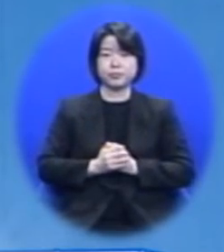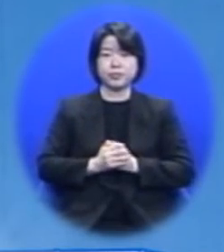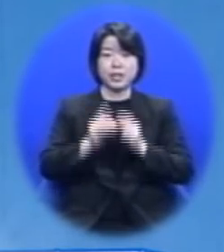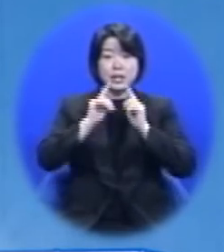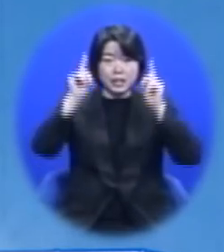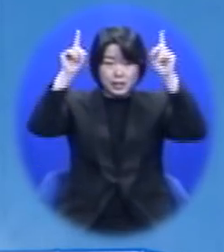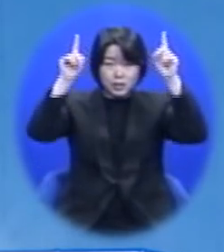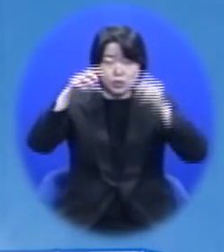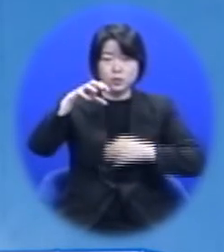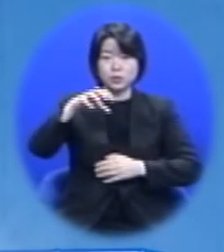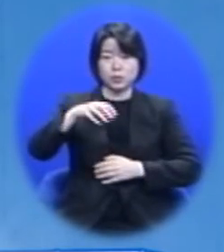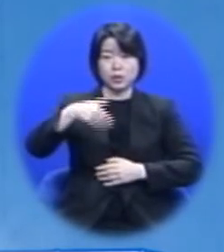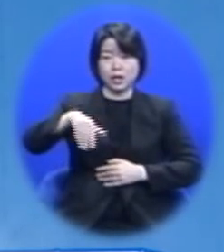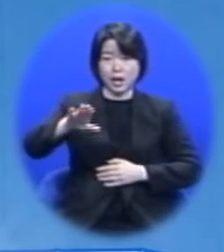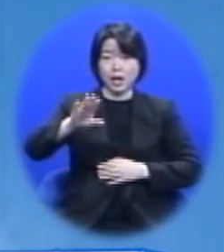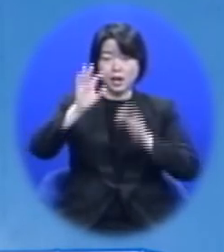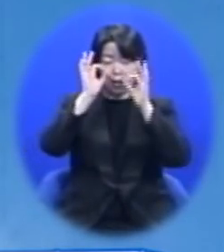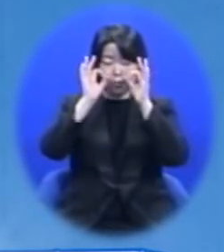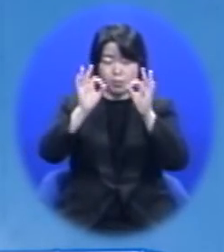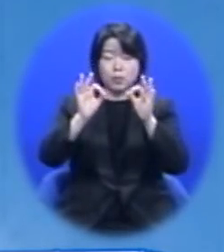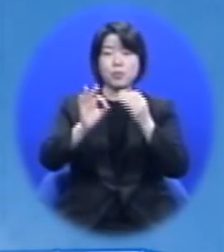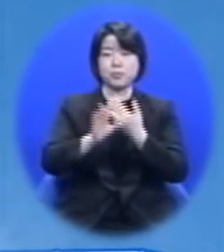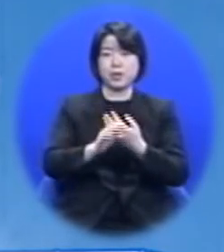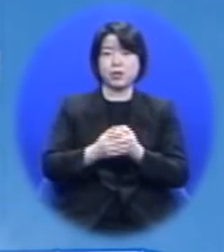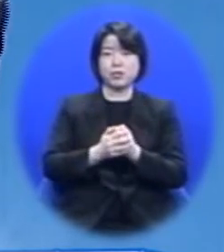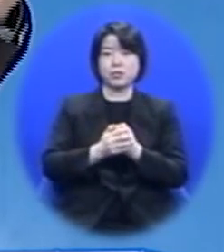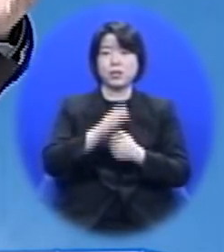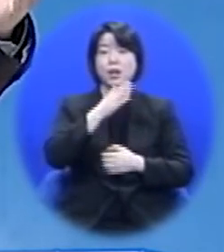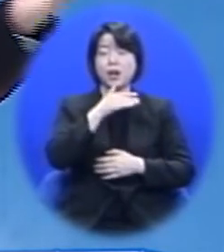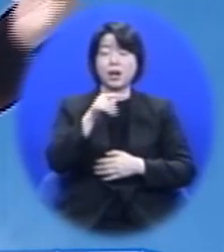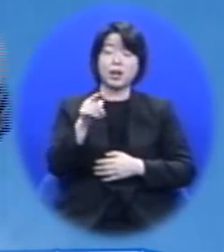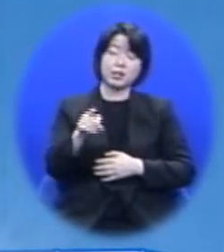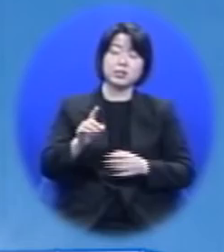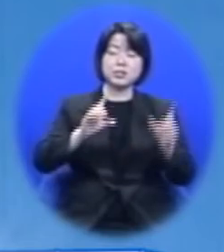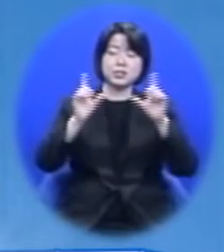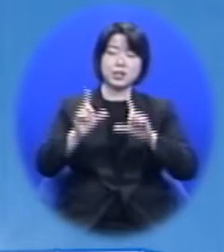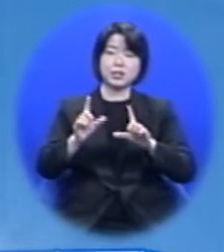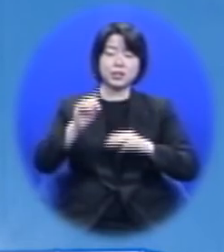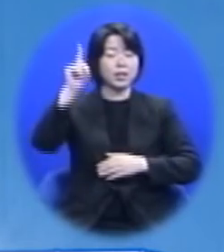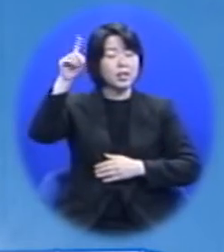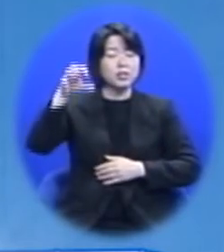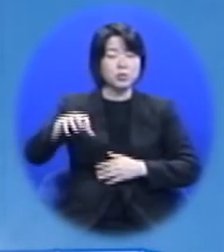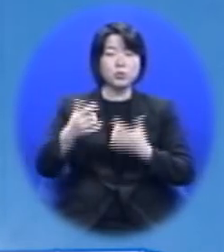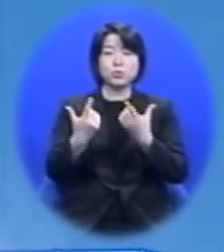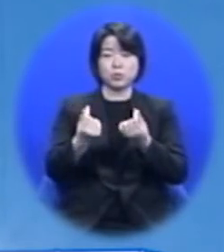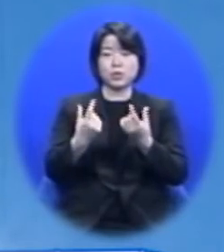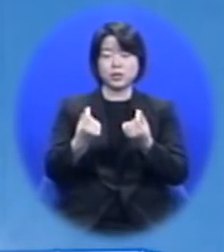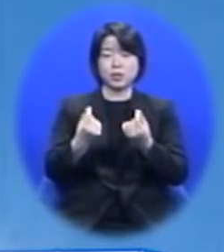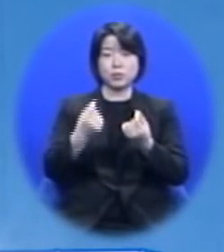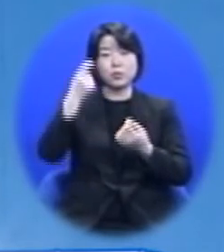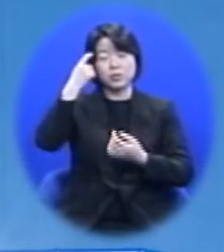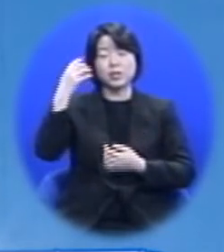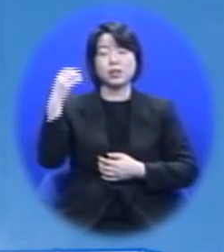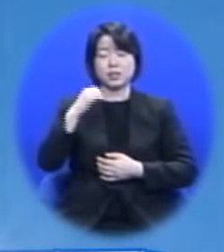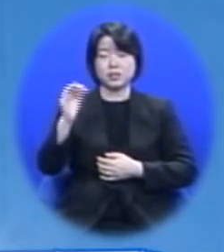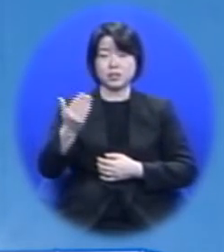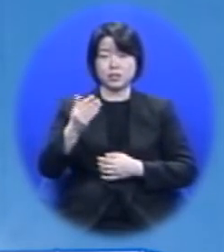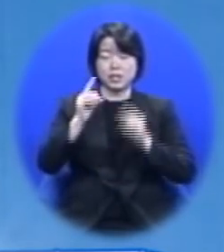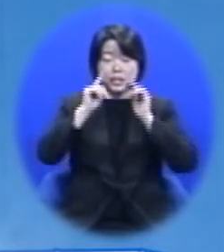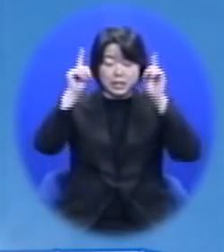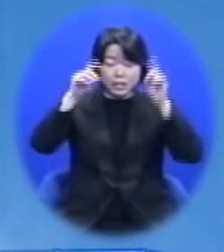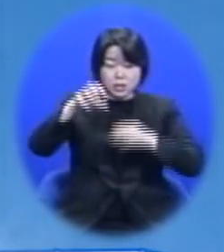지옥에 가보고 나면, 아, 그 사는 게 천국이었구나. 지옥 가보면 알아요.